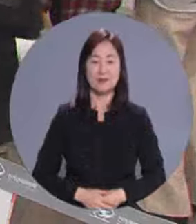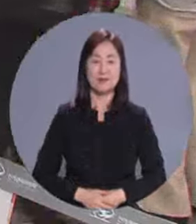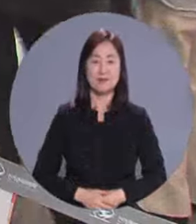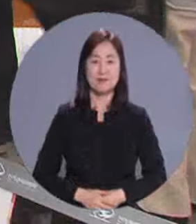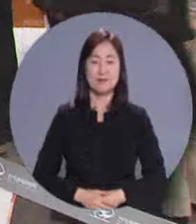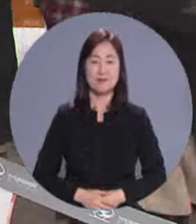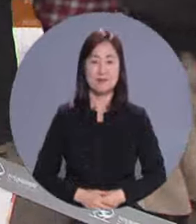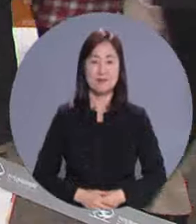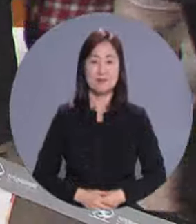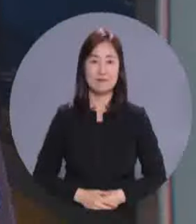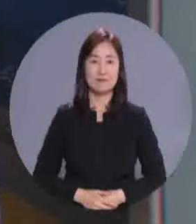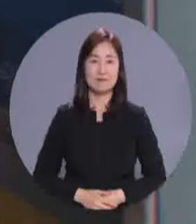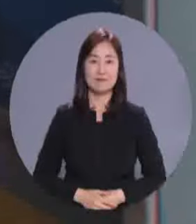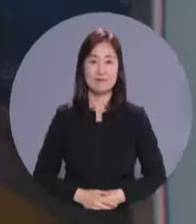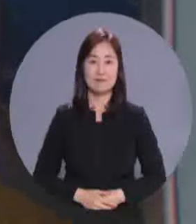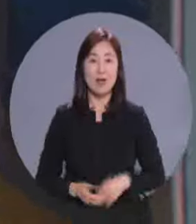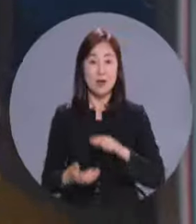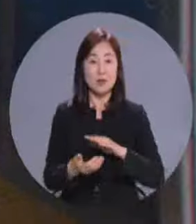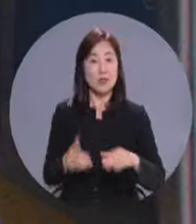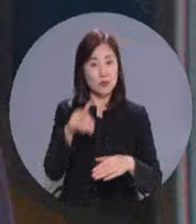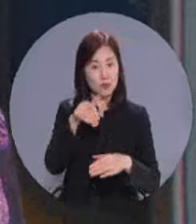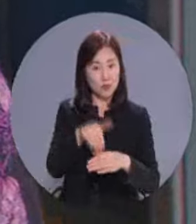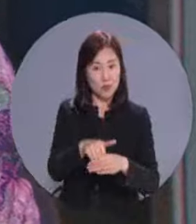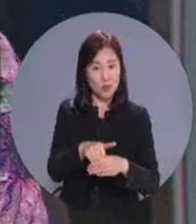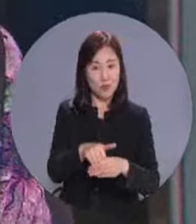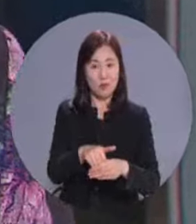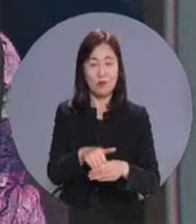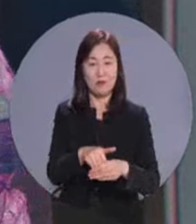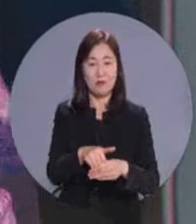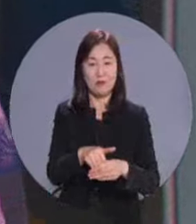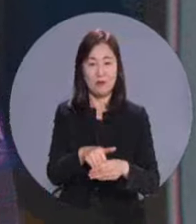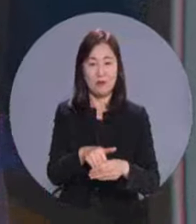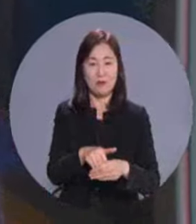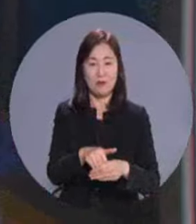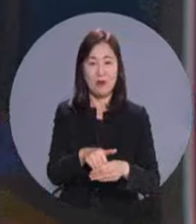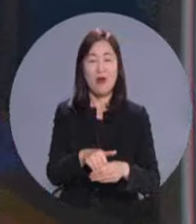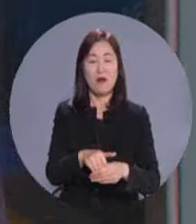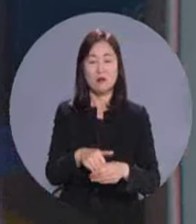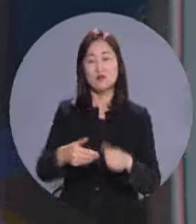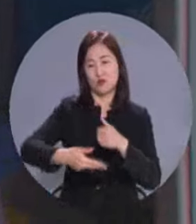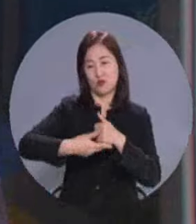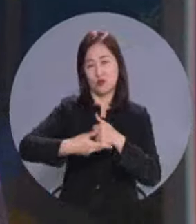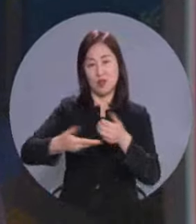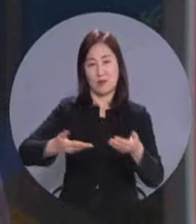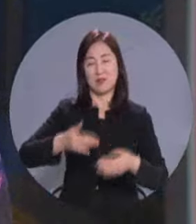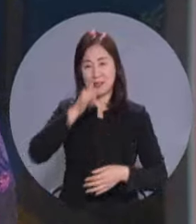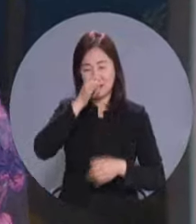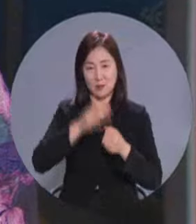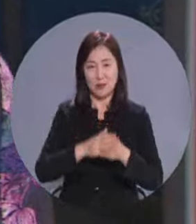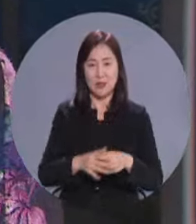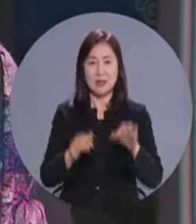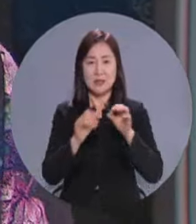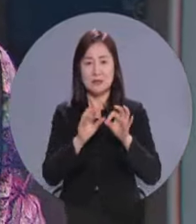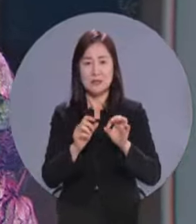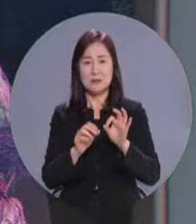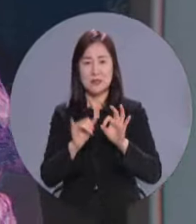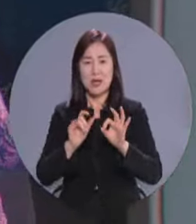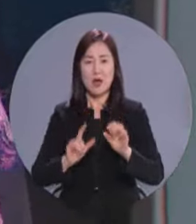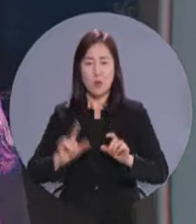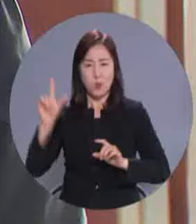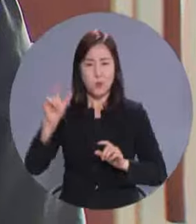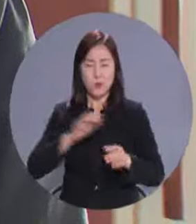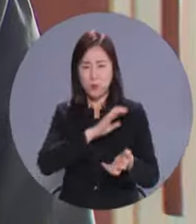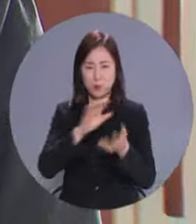늘어서기도 했습니다 사전 투표를 많이 지금 하고 하잖아요 10일 날은 복잡하니까 그냥 사전 투표를